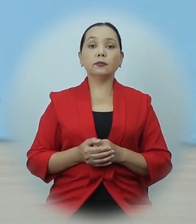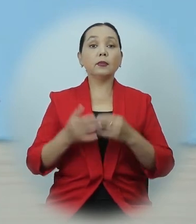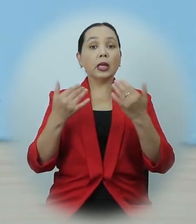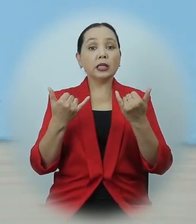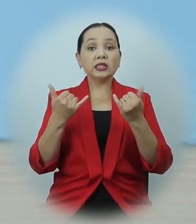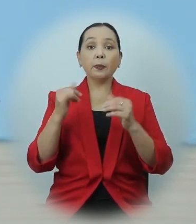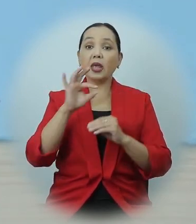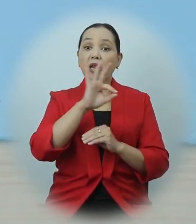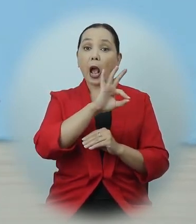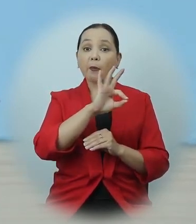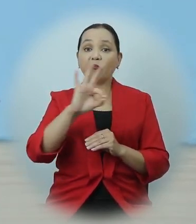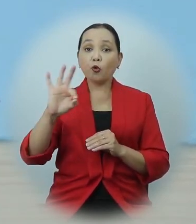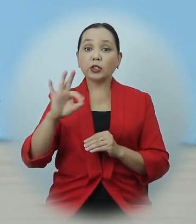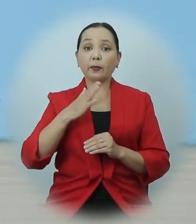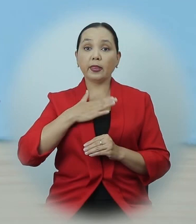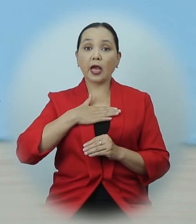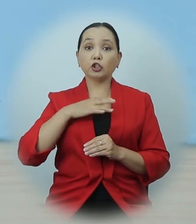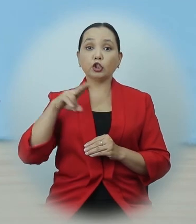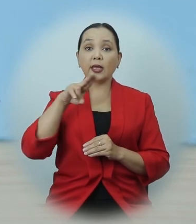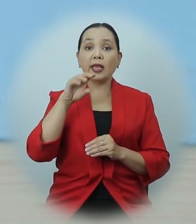Теперь обводим наши детали.